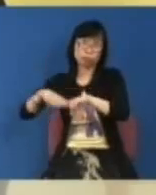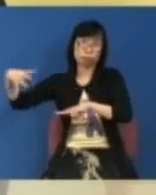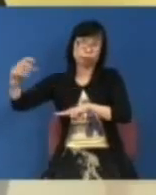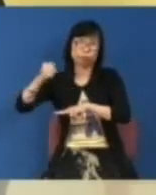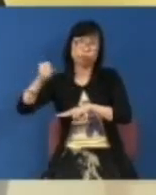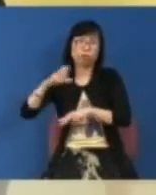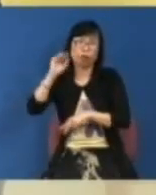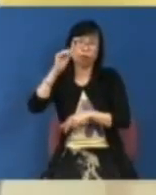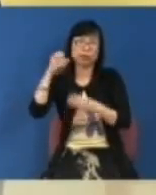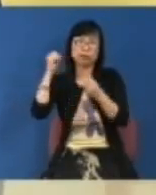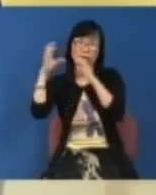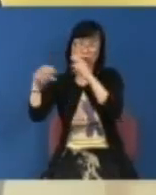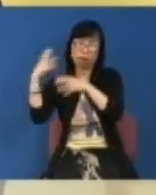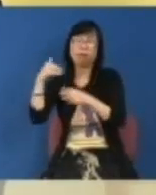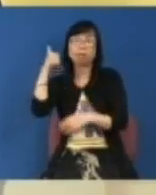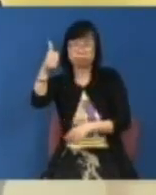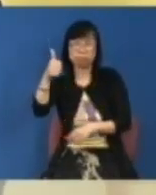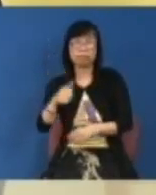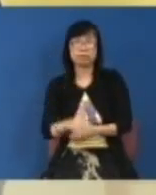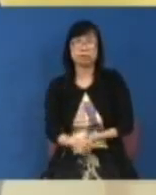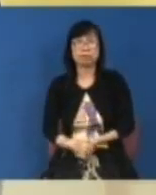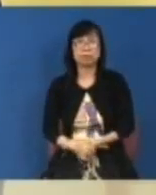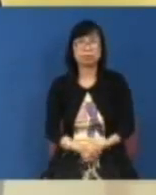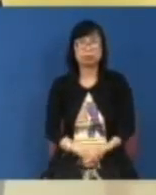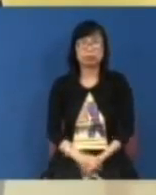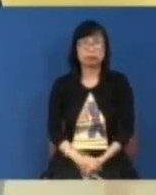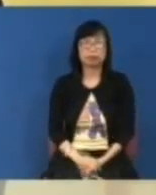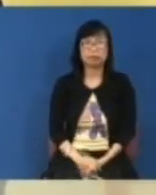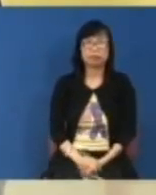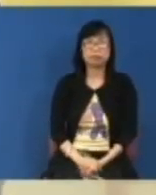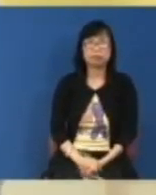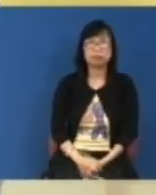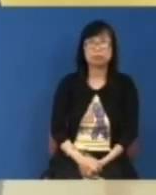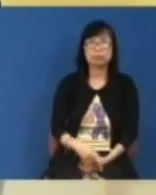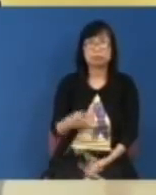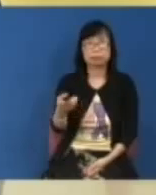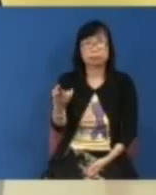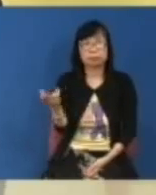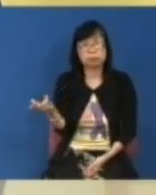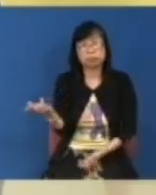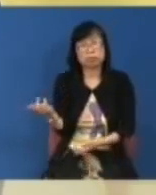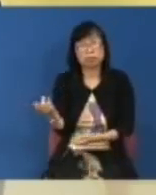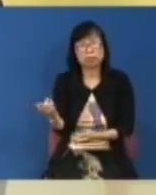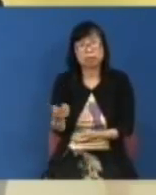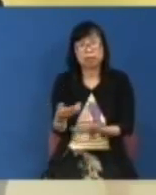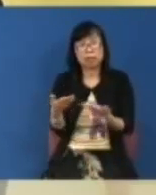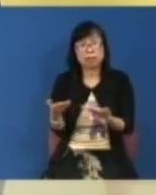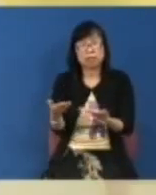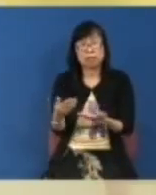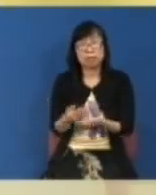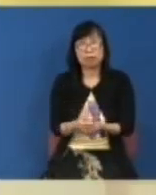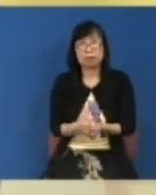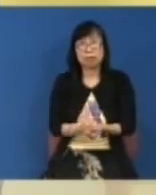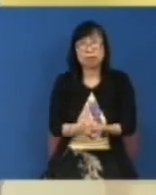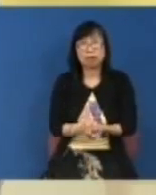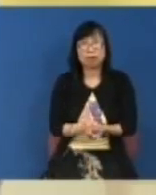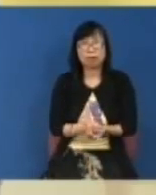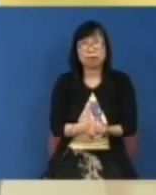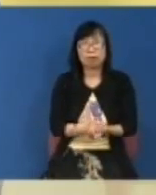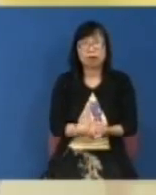回頭是岸，因為他已經上了我們的當，是路徑依賴理論，你信不信？此一時彼一時，路徑依賴理